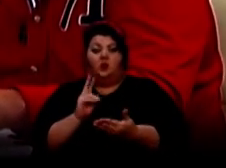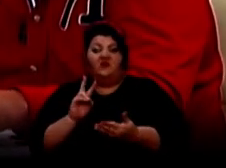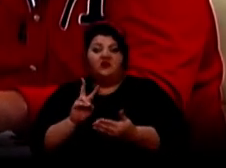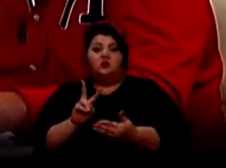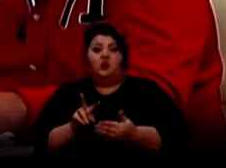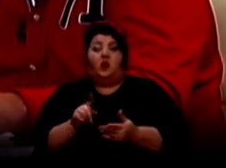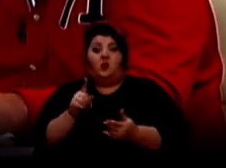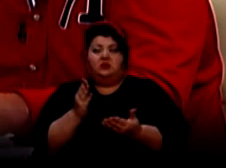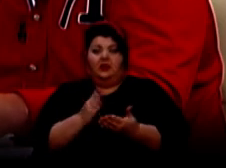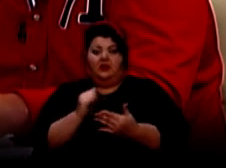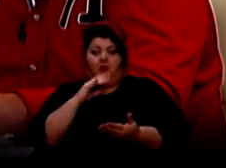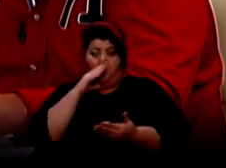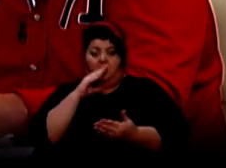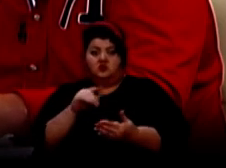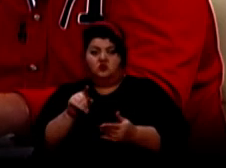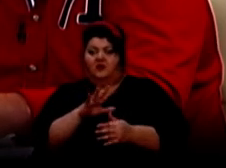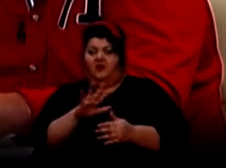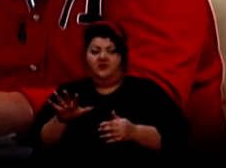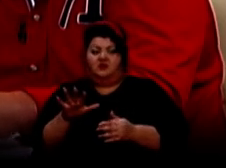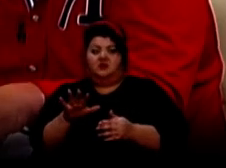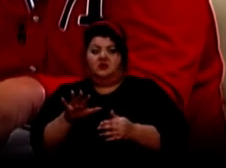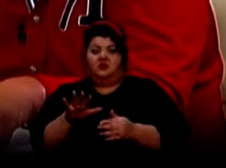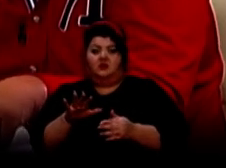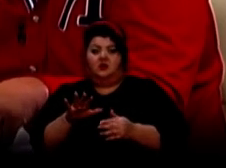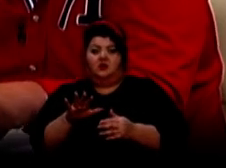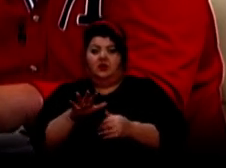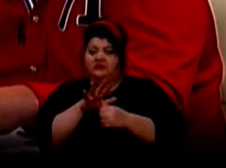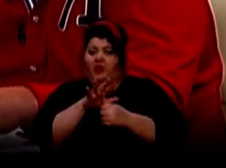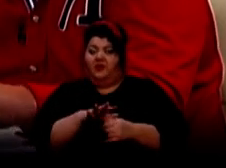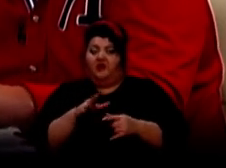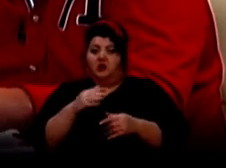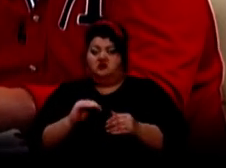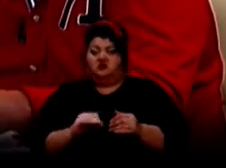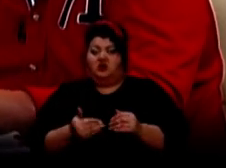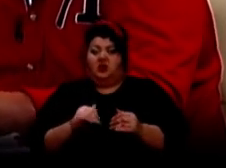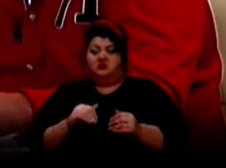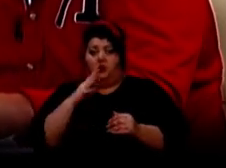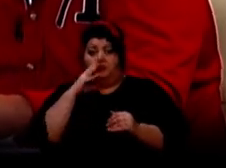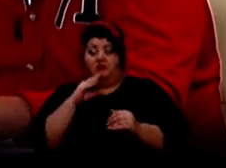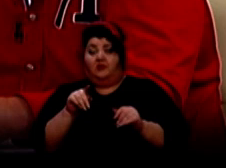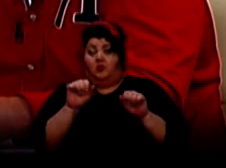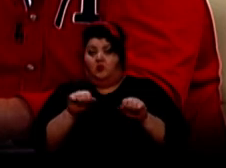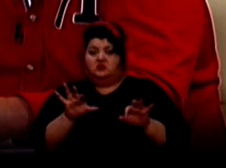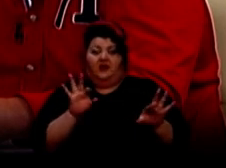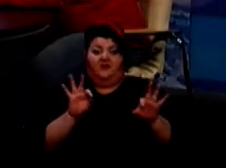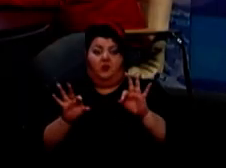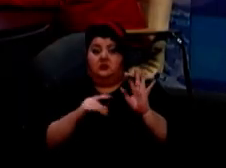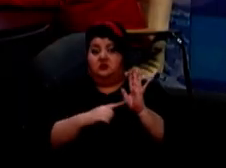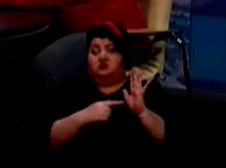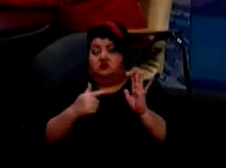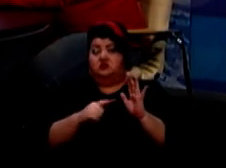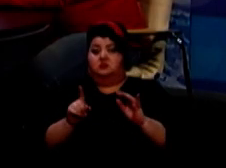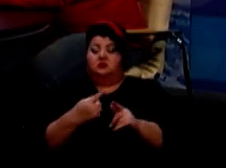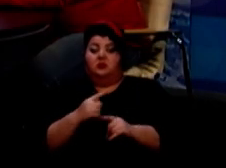ж в них є і маршрутні. Вони не забивають часного перевізника. Кожен містянин може вибирати між 6 гривнями чи